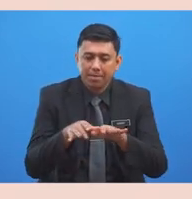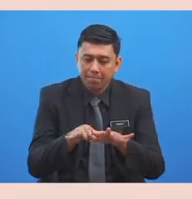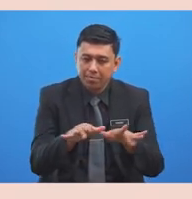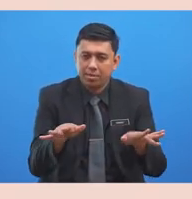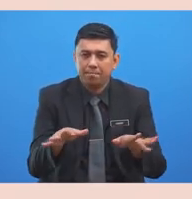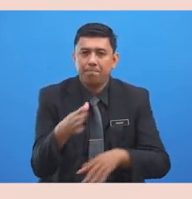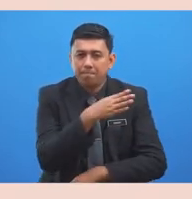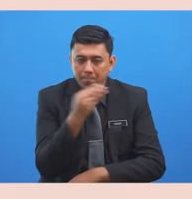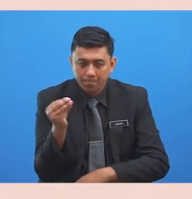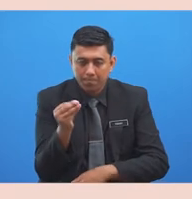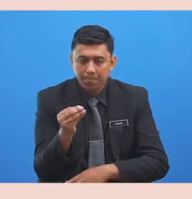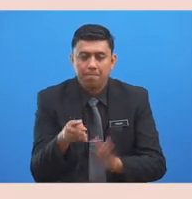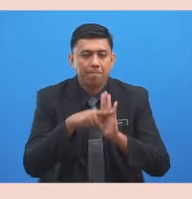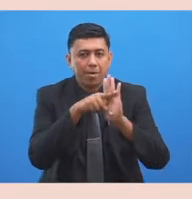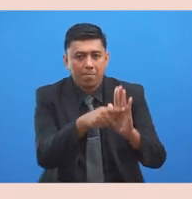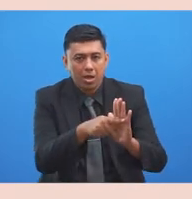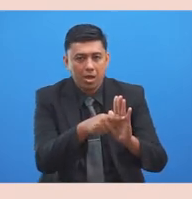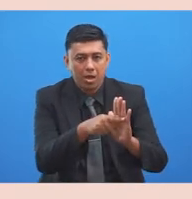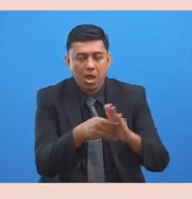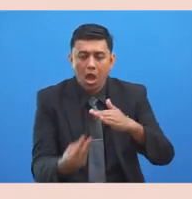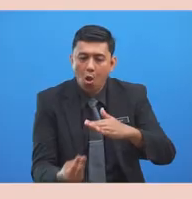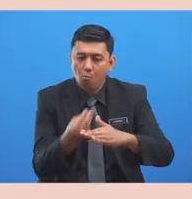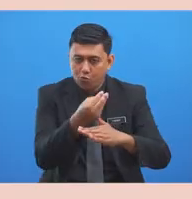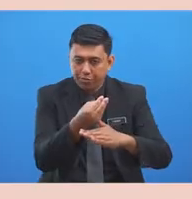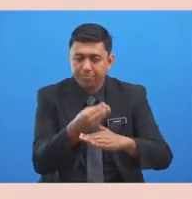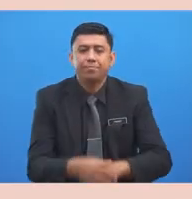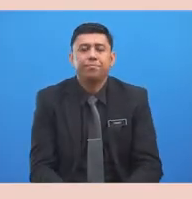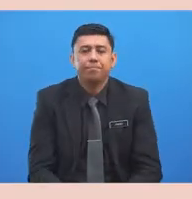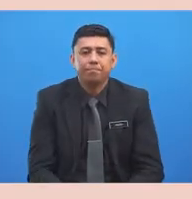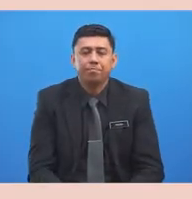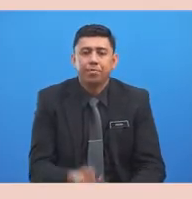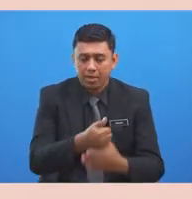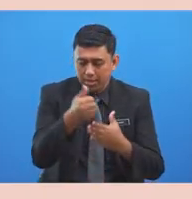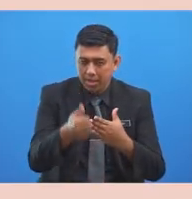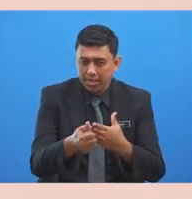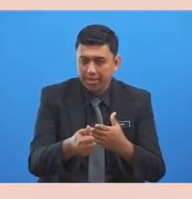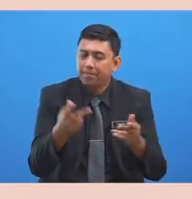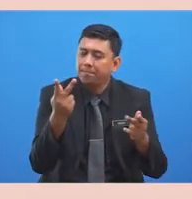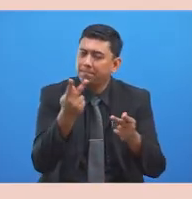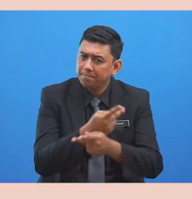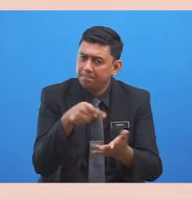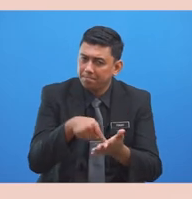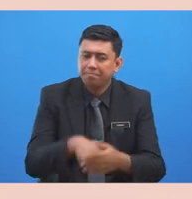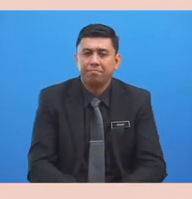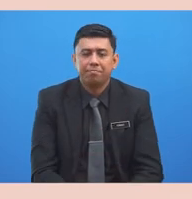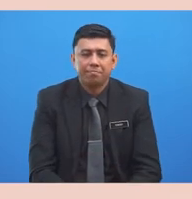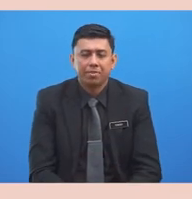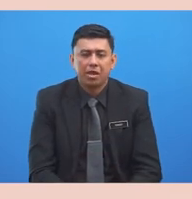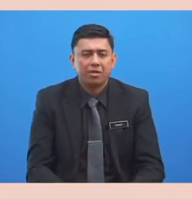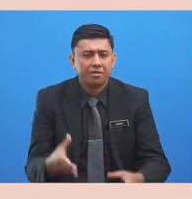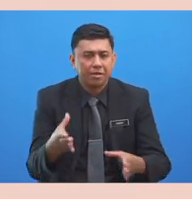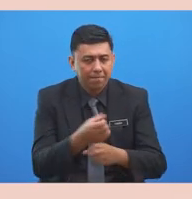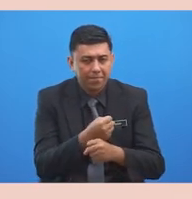kekunci dan memaparkan output. Di akhir episod ini, murid-murid akan